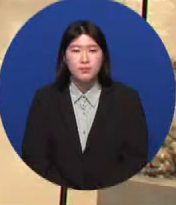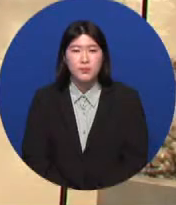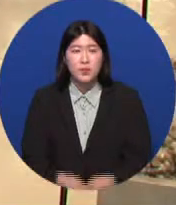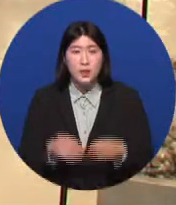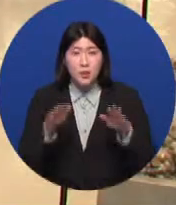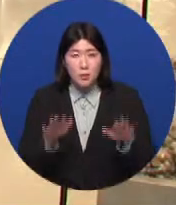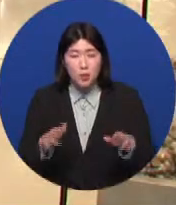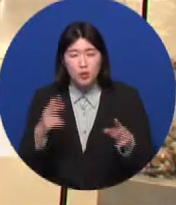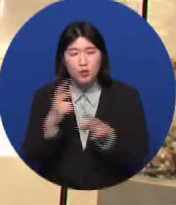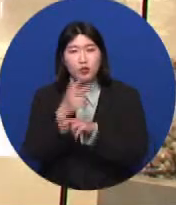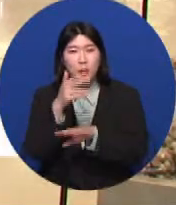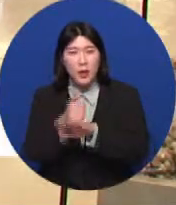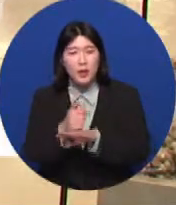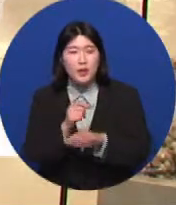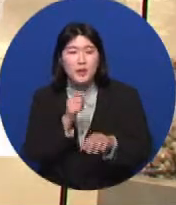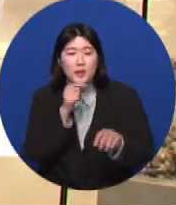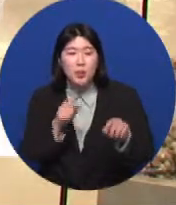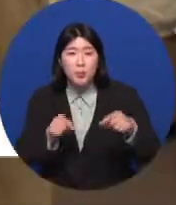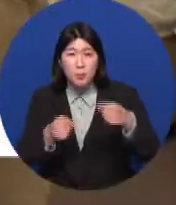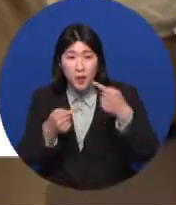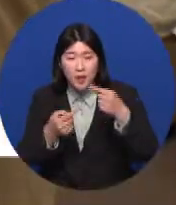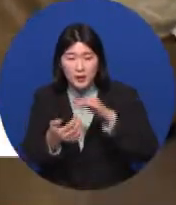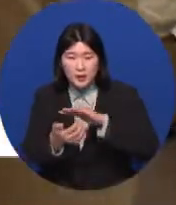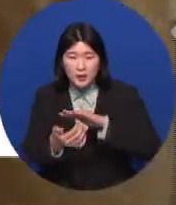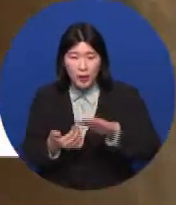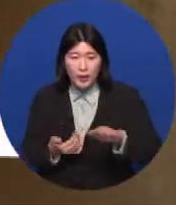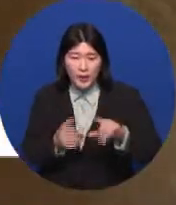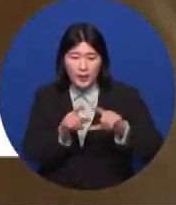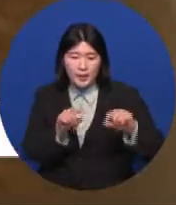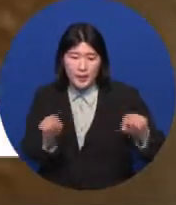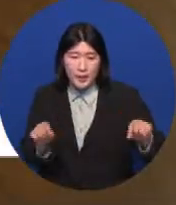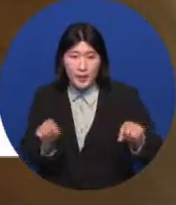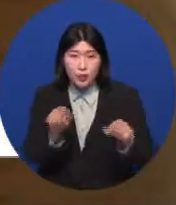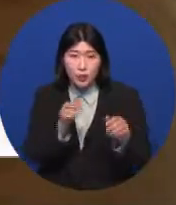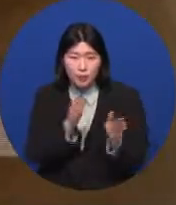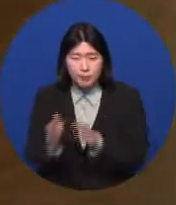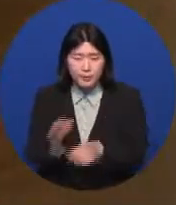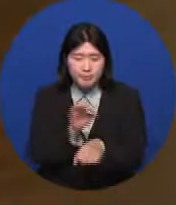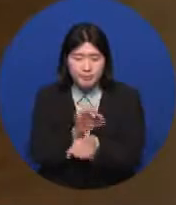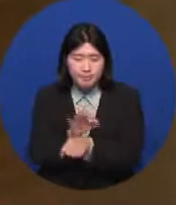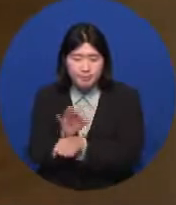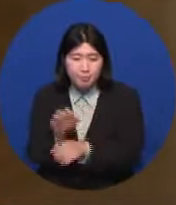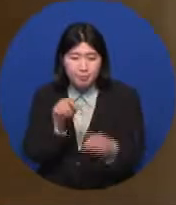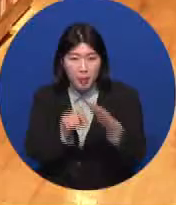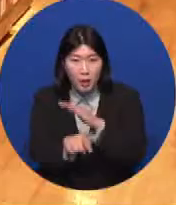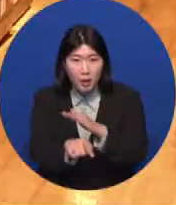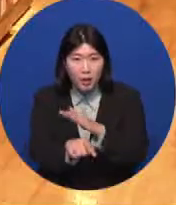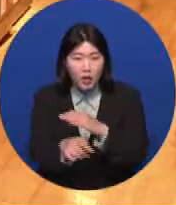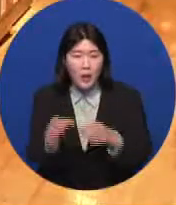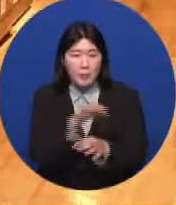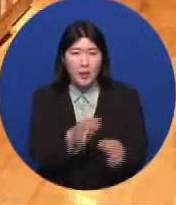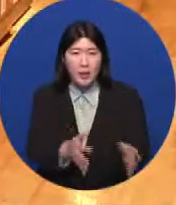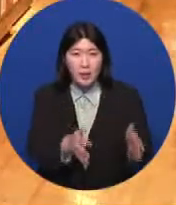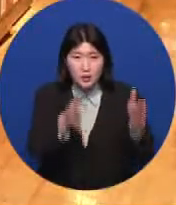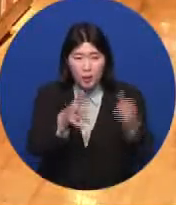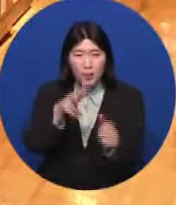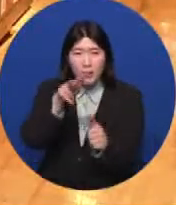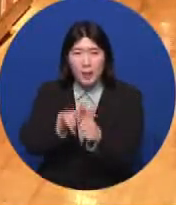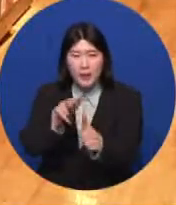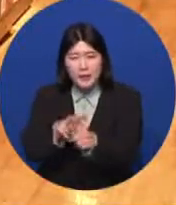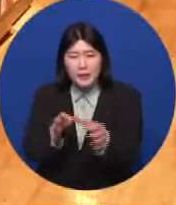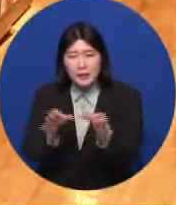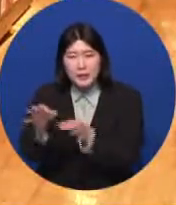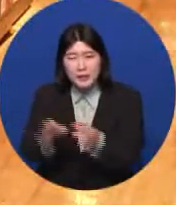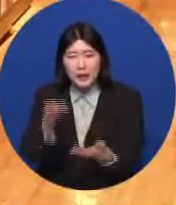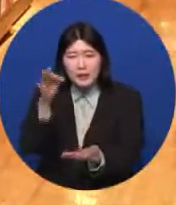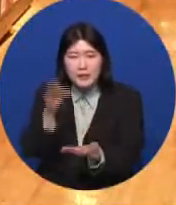이번 주말부터 시작될 설 연출을 앞두고 장을 보러온 주부의 손길이 분주합니다 백화점이나 대형 마트까지 조금이라도 더